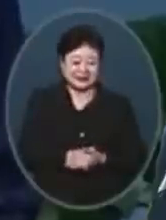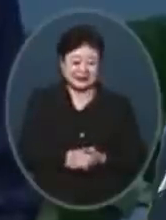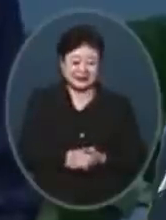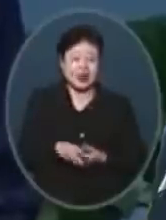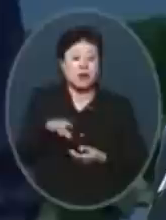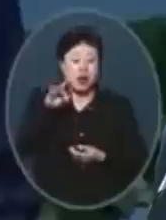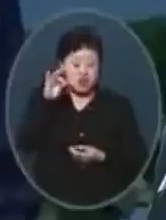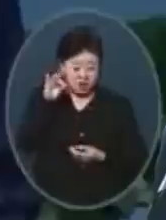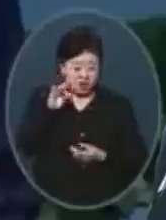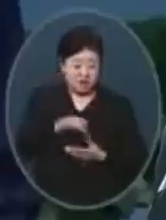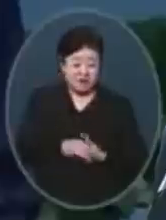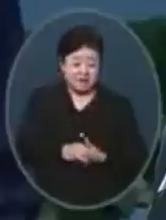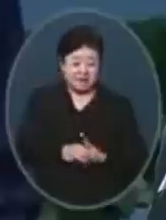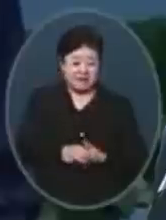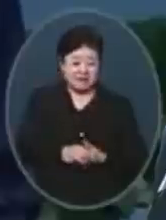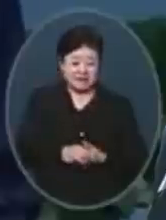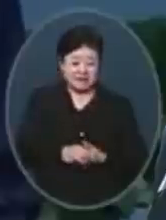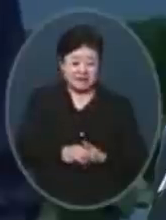먼저